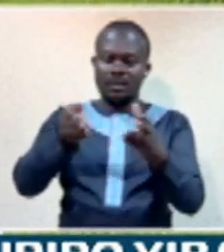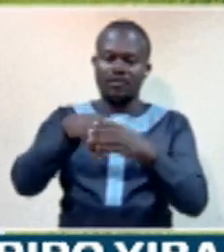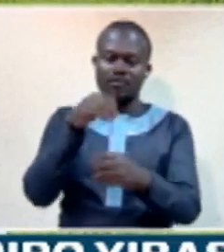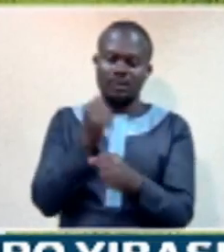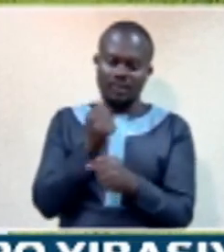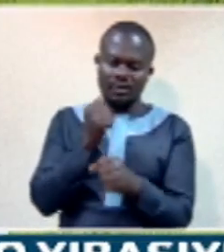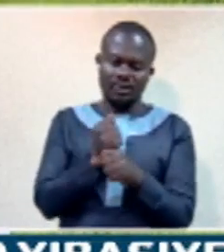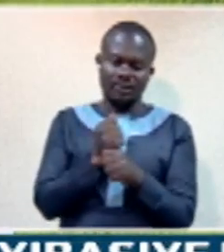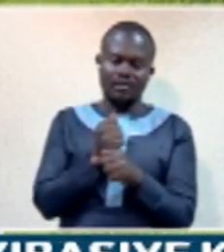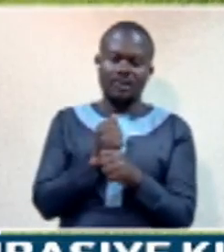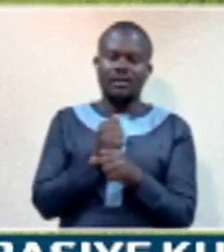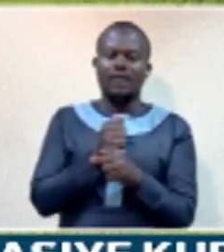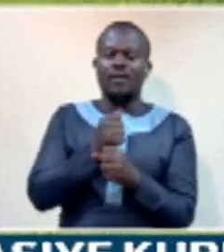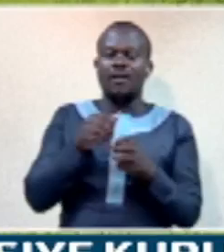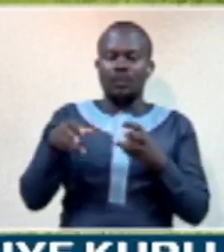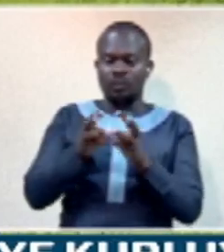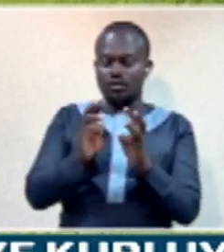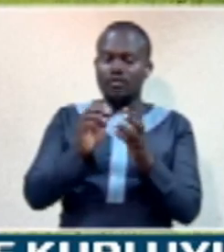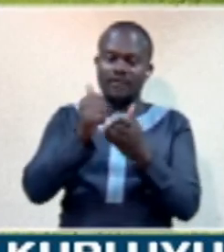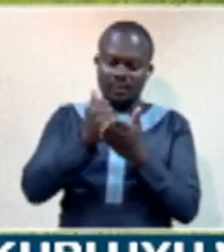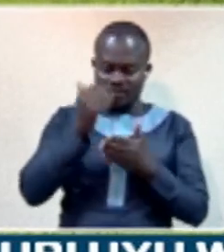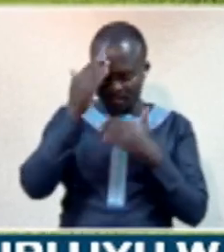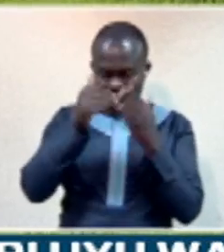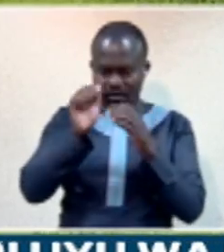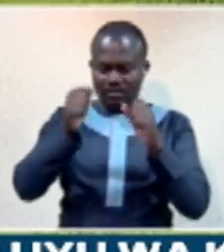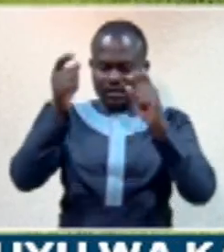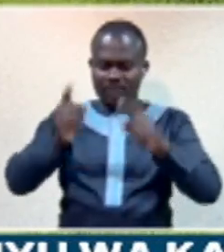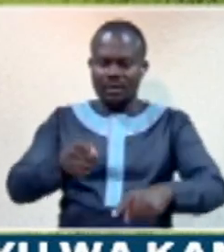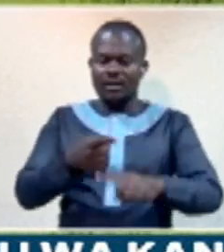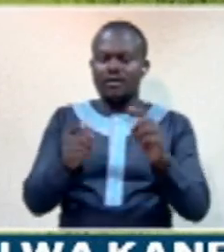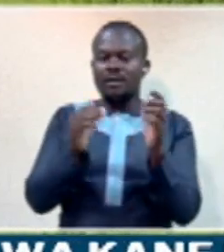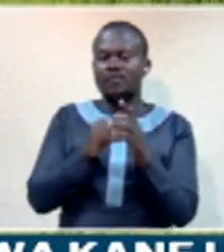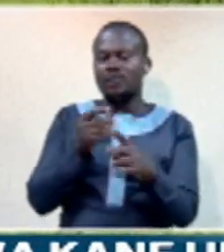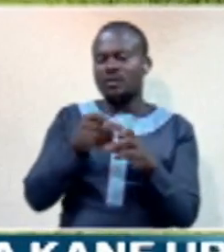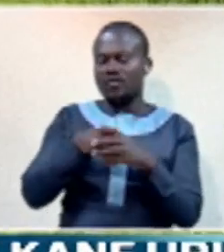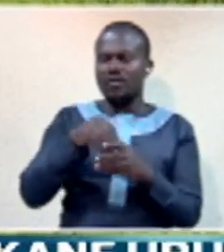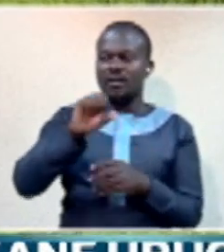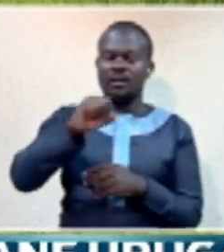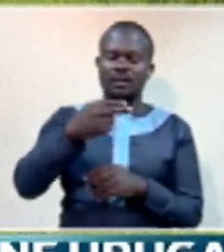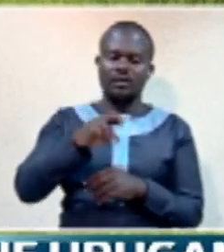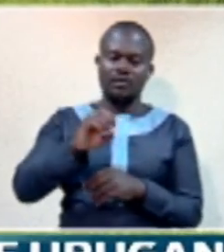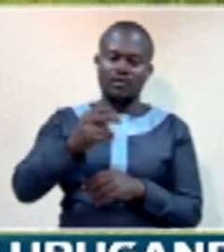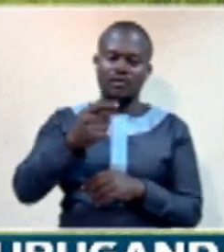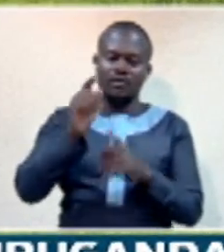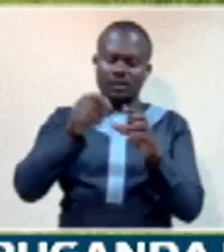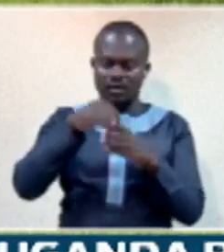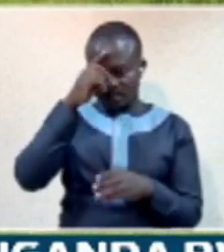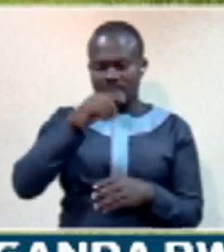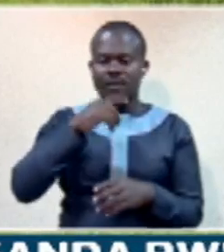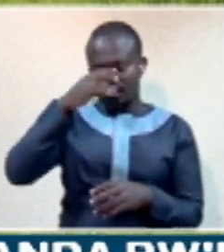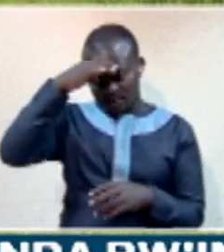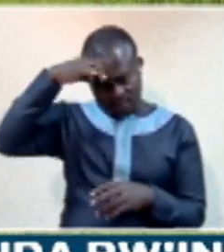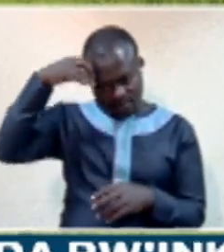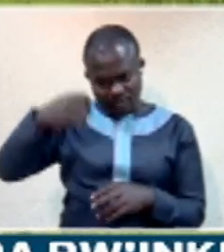ikigo hari ukuntu kitwaranja kugira ngo tuhagere. Ariko guturuka Ishyoronyi ngera Nyabugogo biragoye.